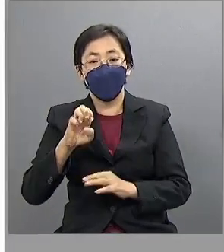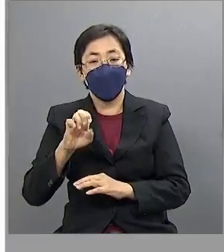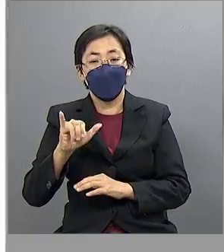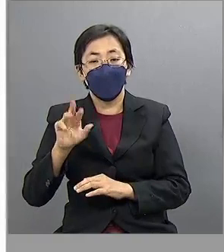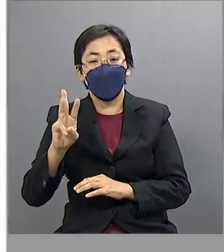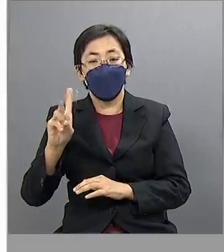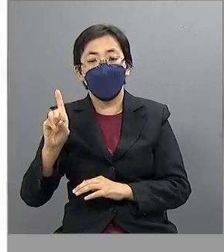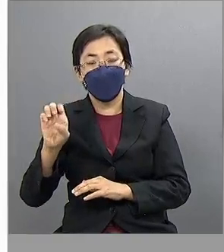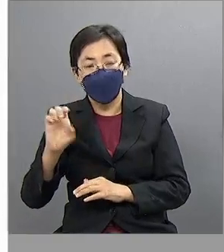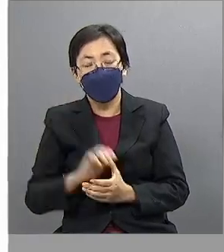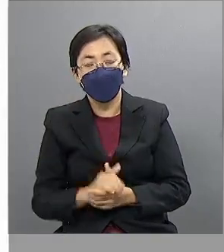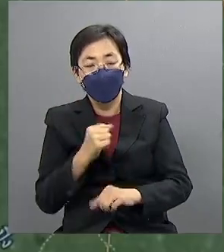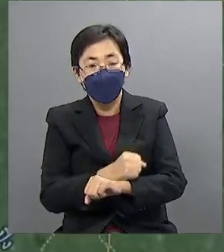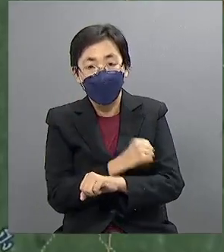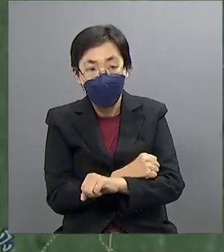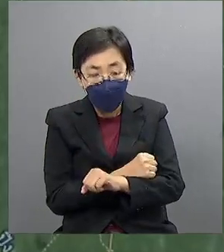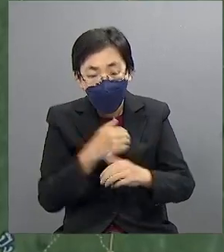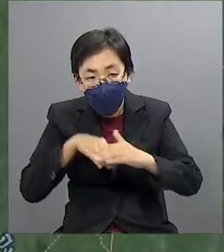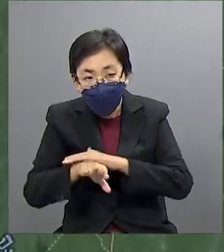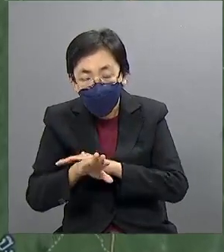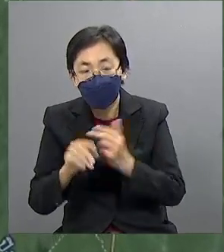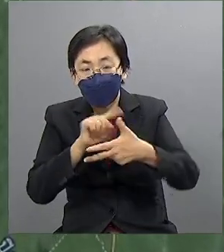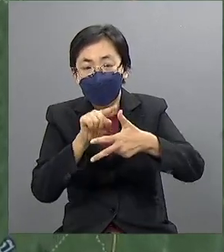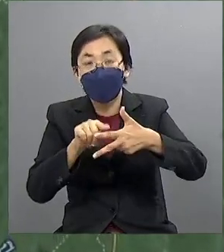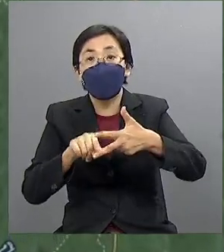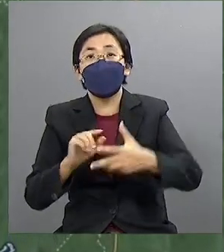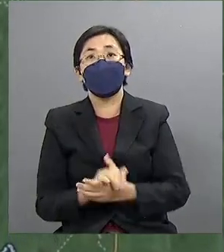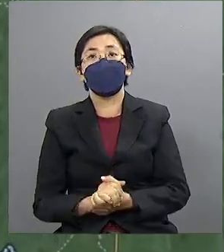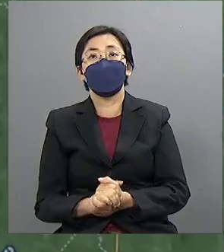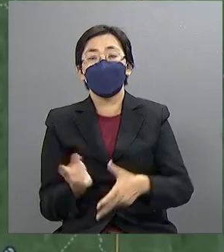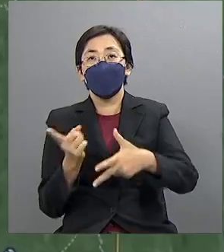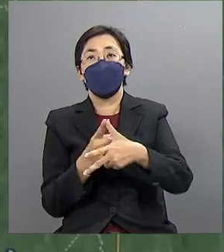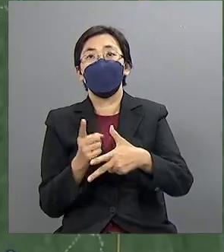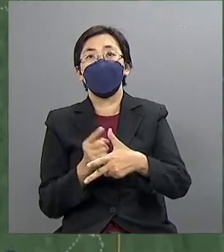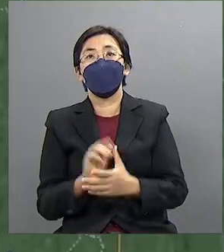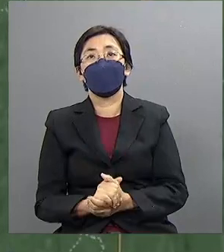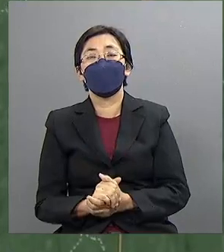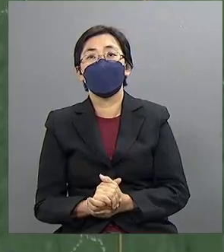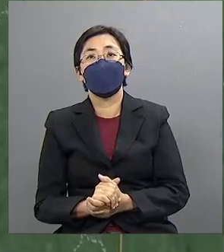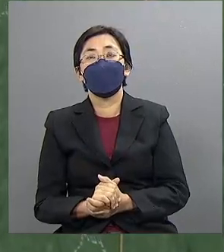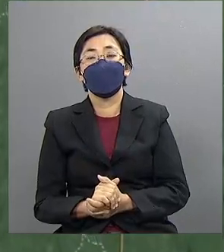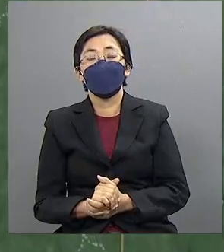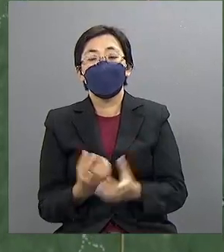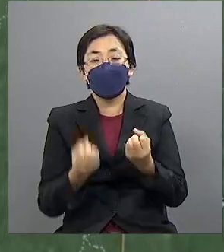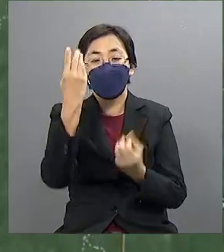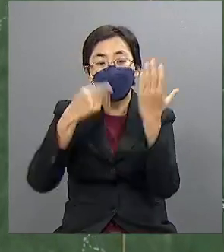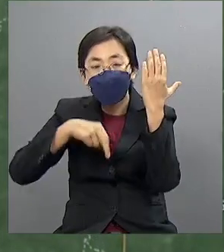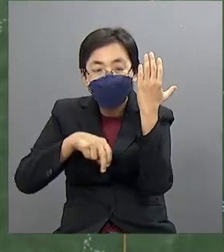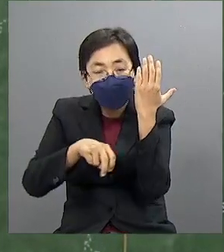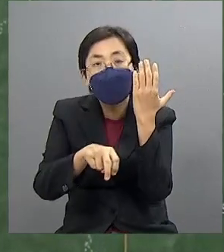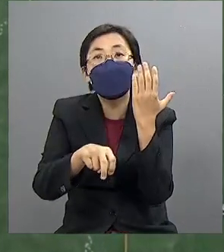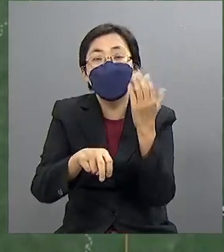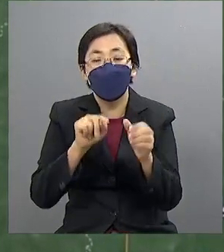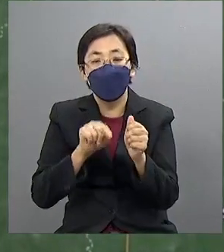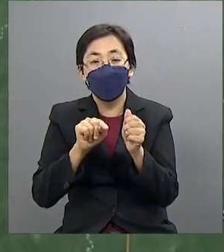ลอบเข้าไทย 3ช่องทางช่องทางแรกคือช่องทางธรรมชาติเลยต่อตำบลแม่ตื่นอำเภอแม่ระมาดจังหวัด